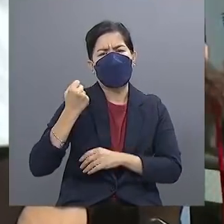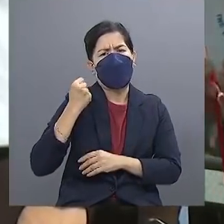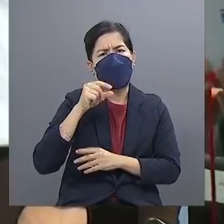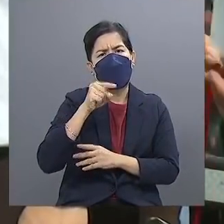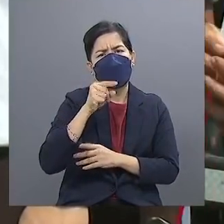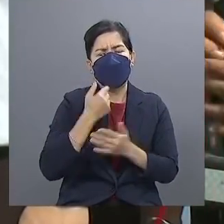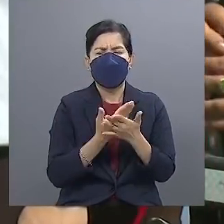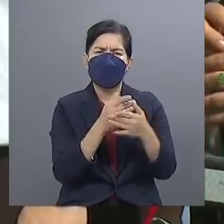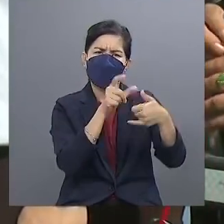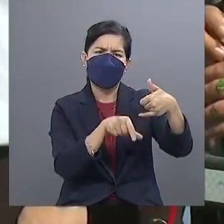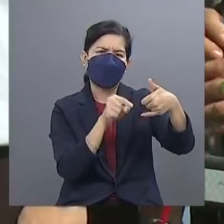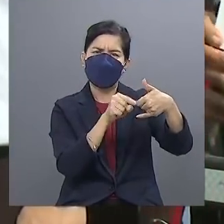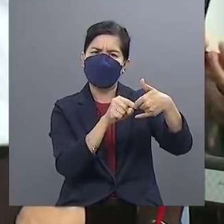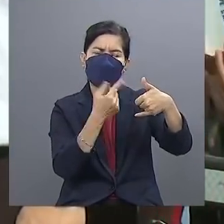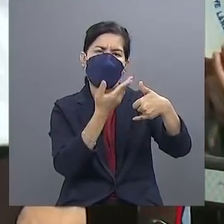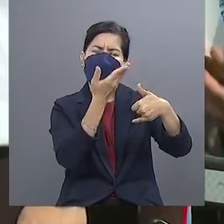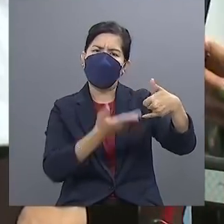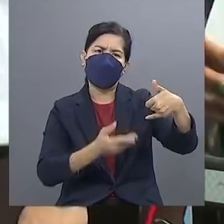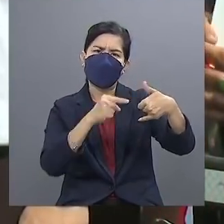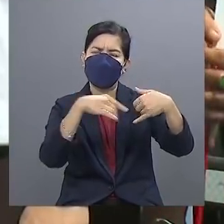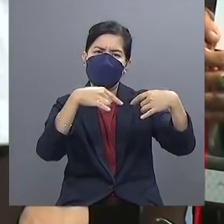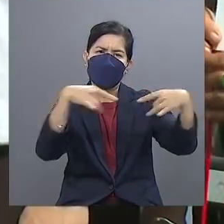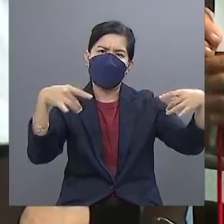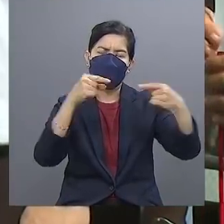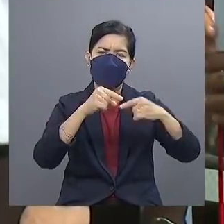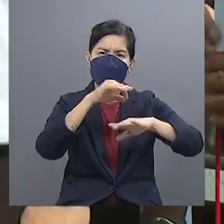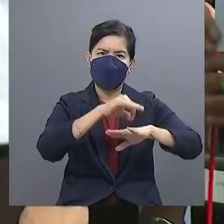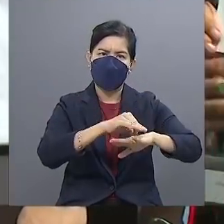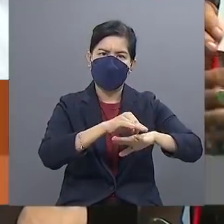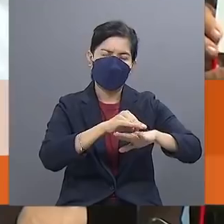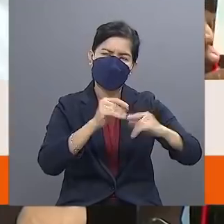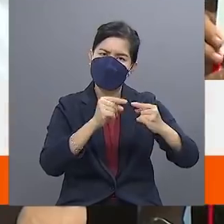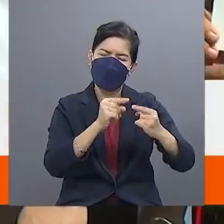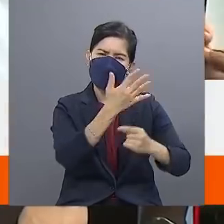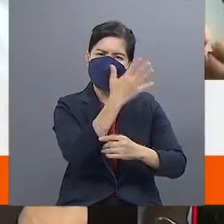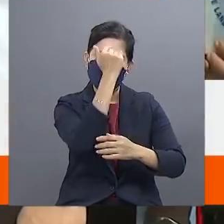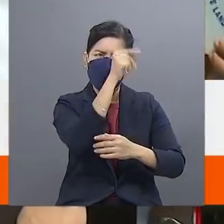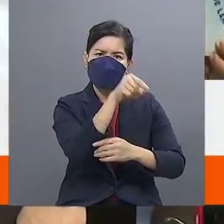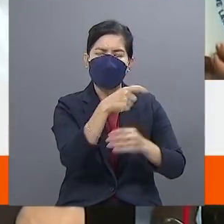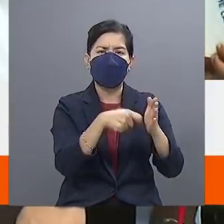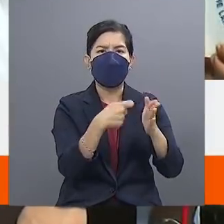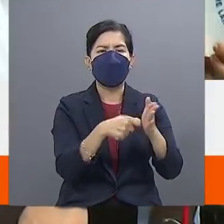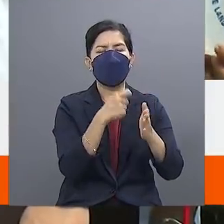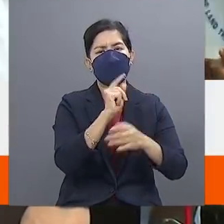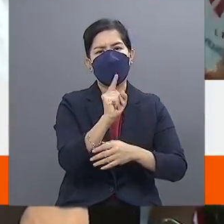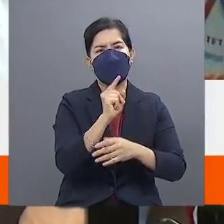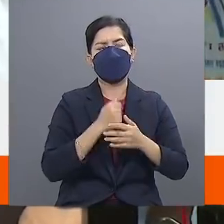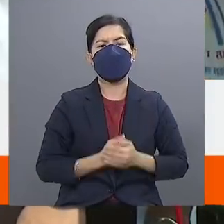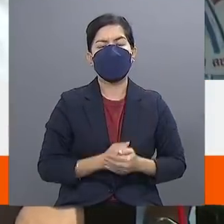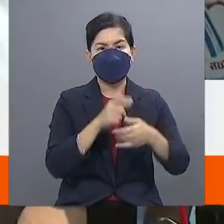รที่จะอยู่ในตำแหน่งนี้แล้วเพราะว่าอะไรครับเพราะว่าท่านเข้ามา